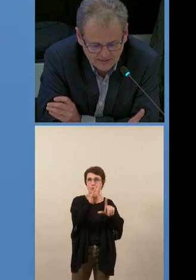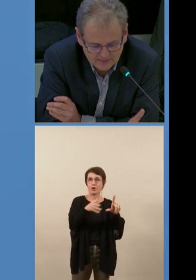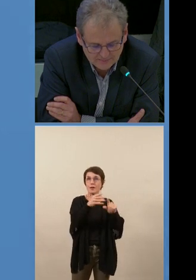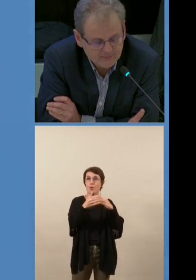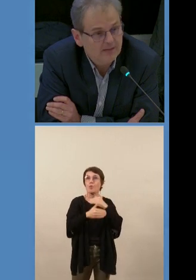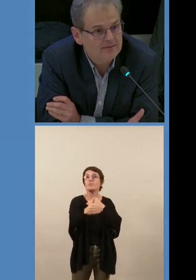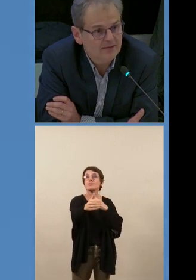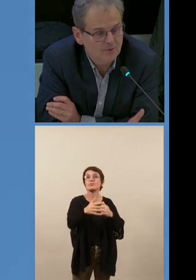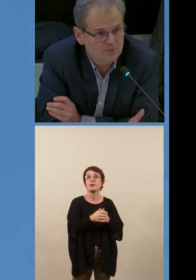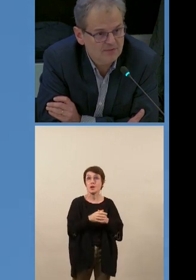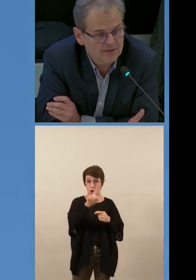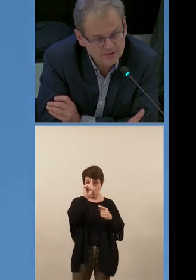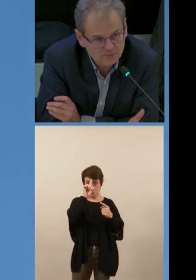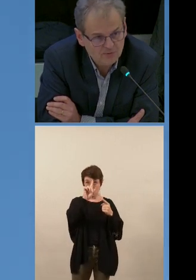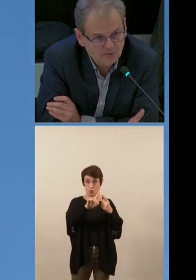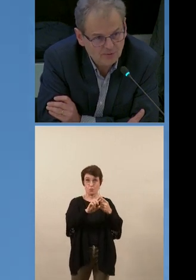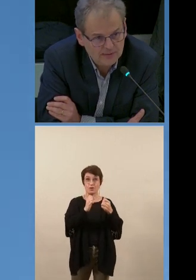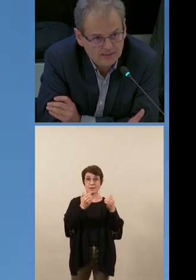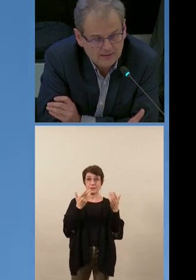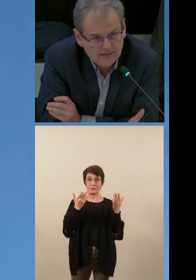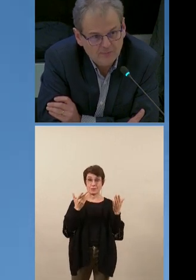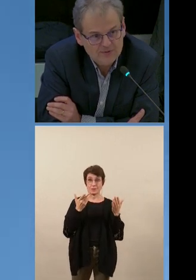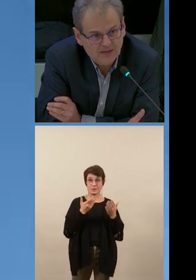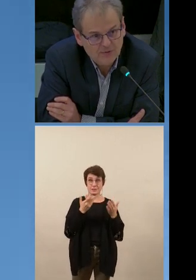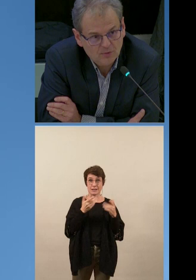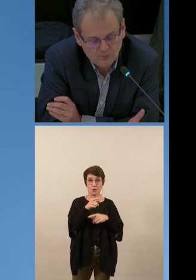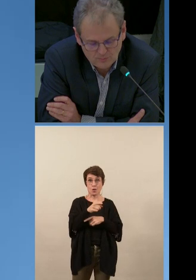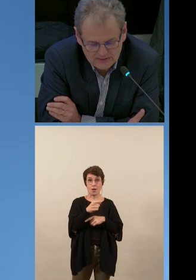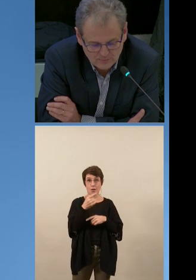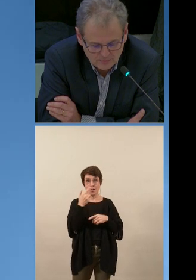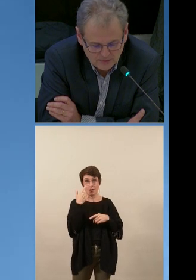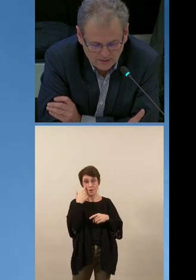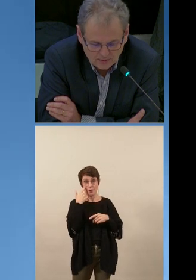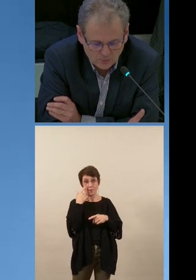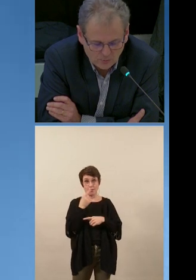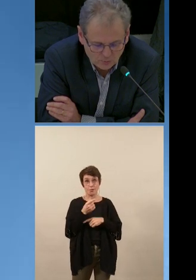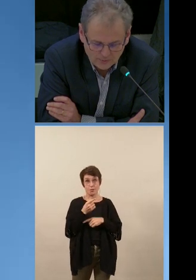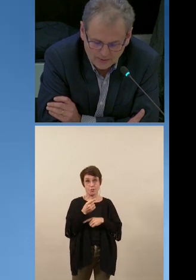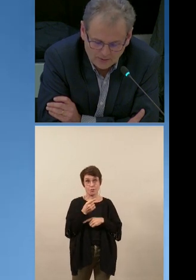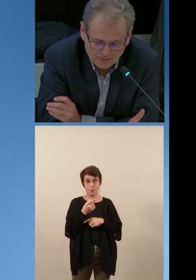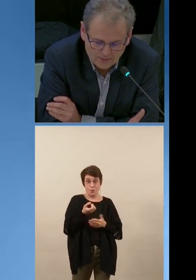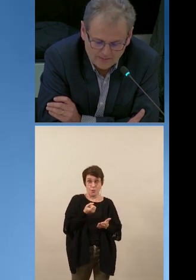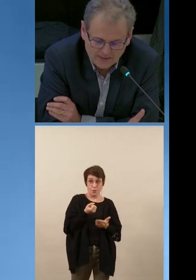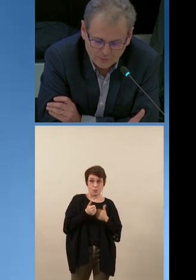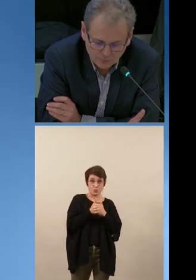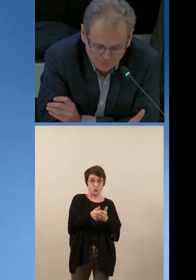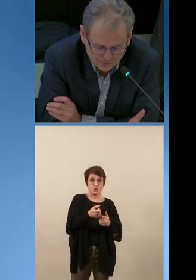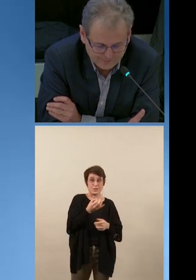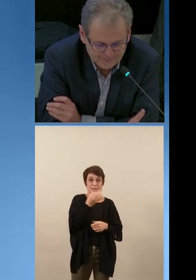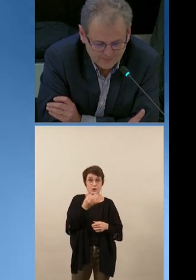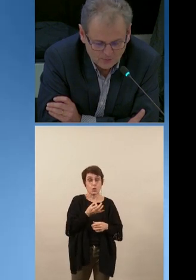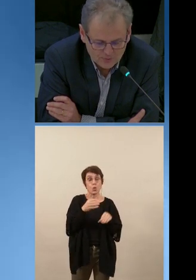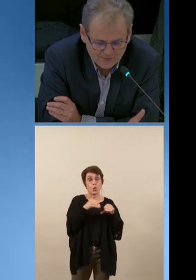de vérifier les éléments que je vous avais indiqué tout à l'heure éléments directeurs de minimum de taux d'épargne